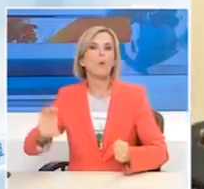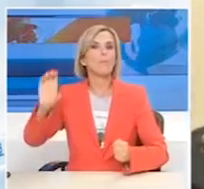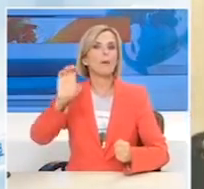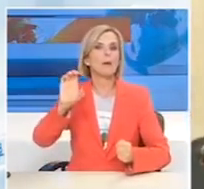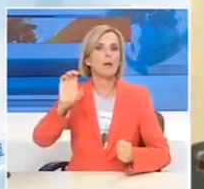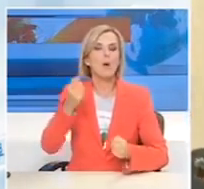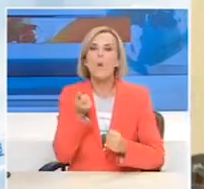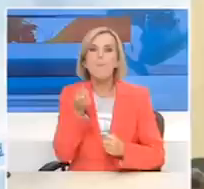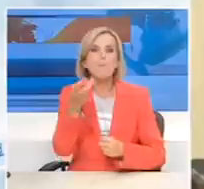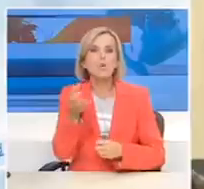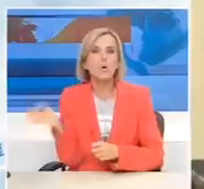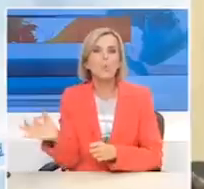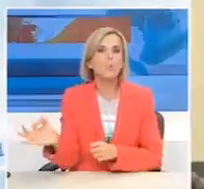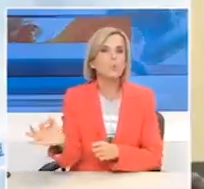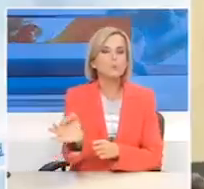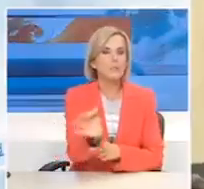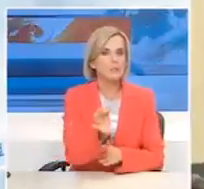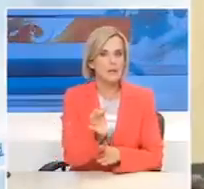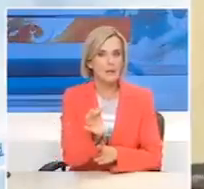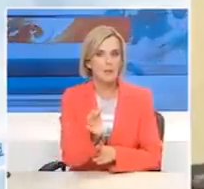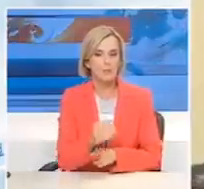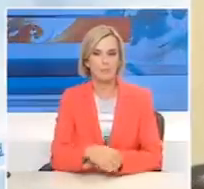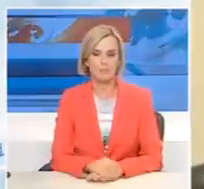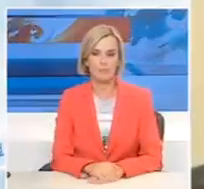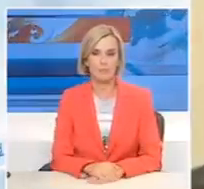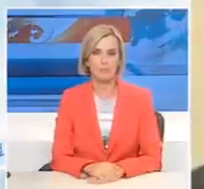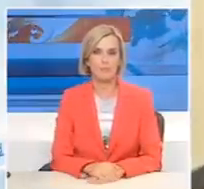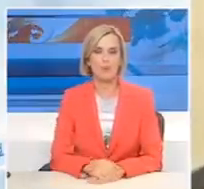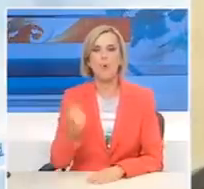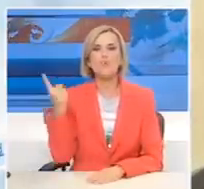Ναι, ευχαριστώ για την ερώτηση. Ο δείκτης